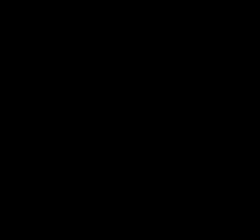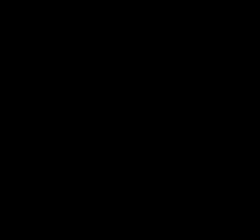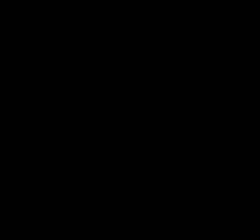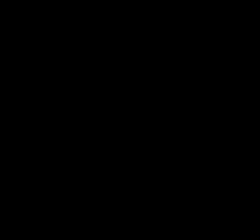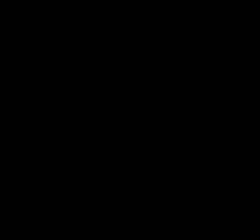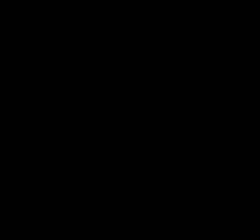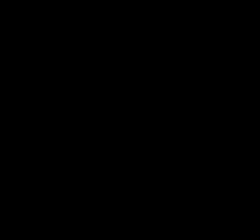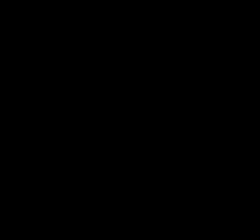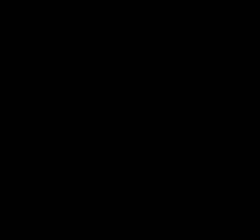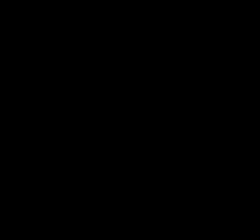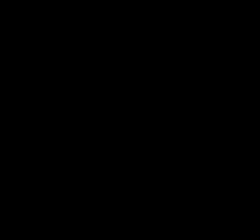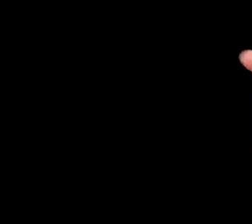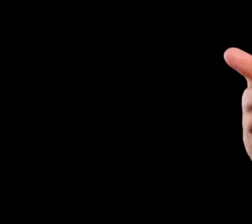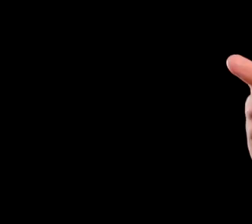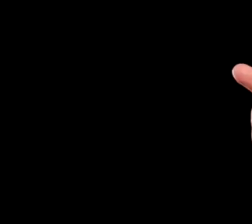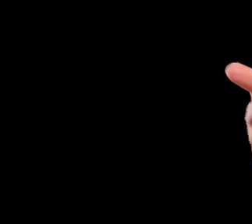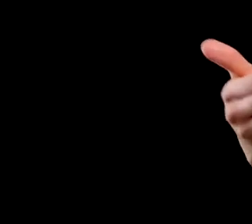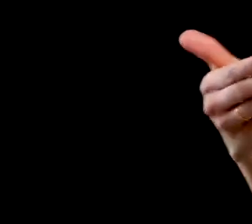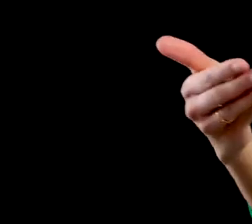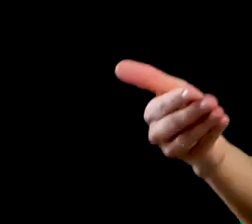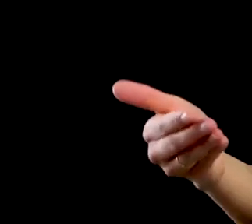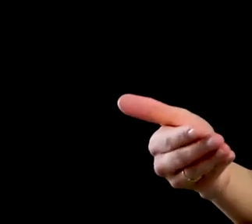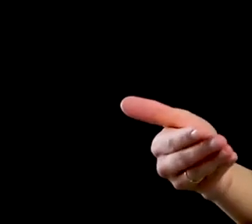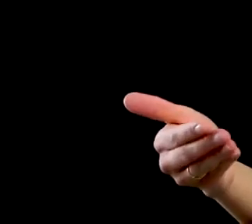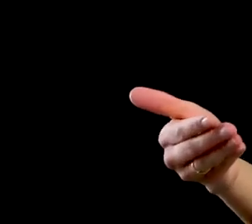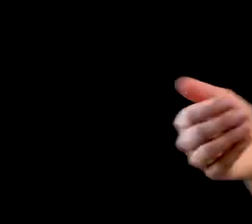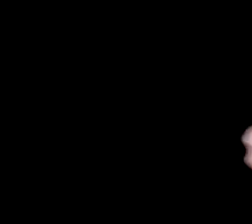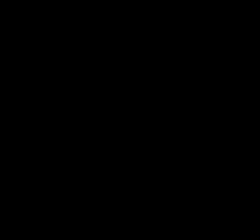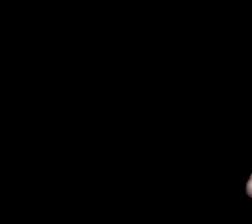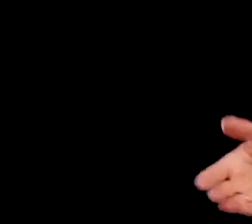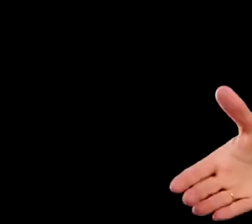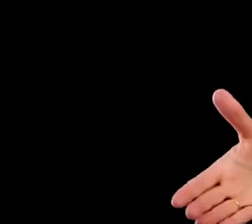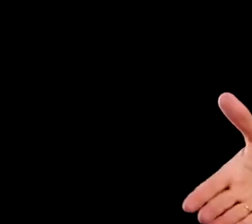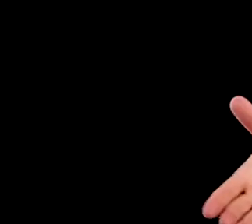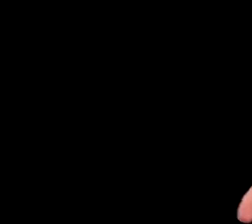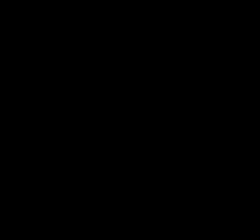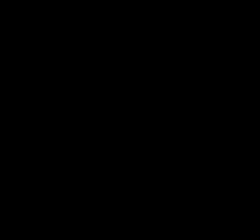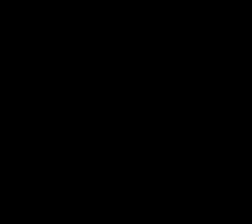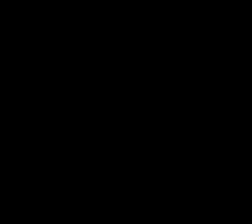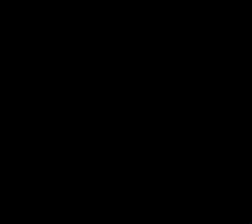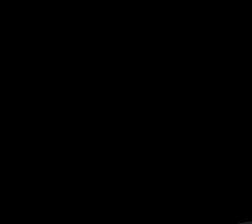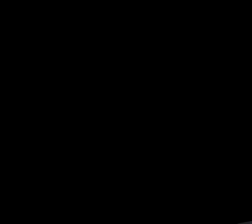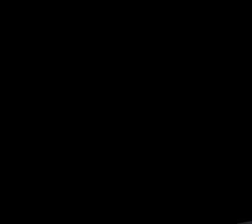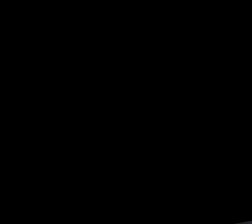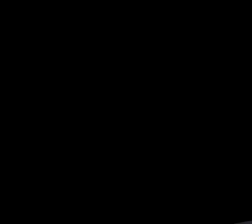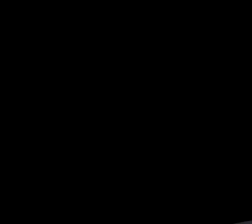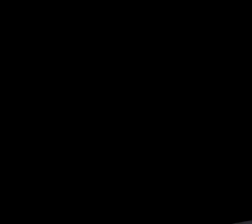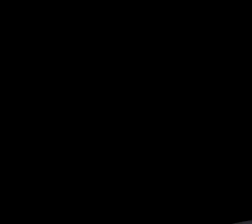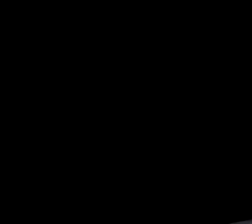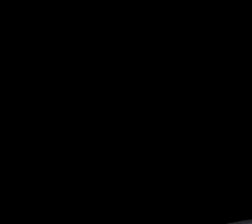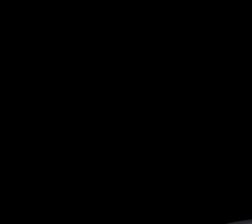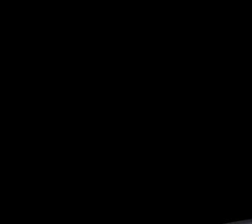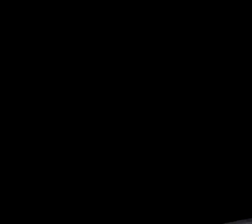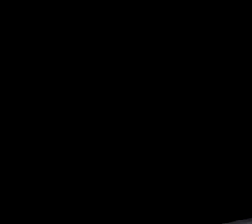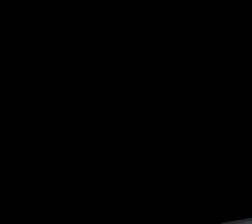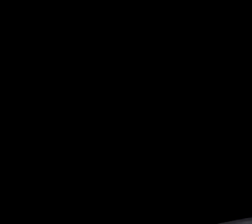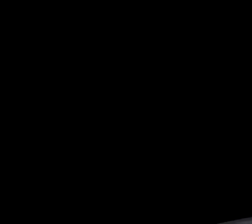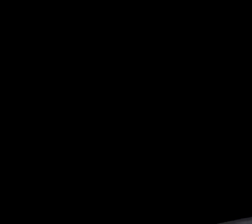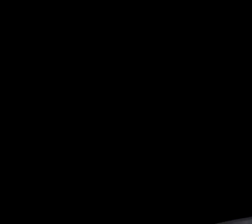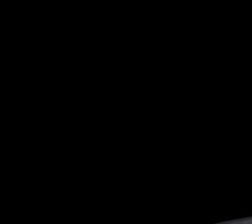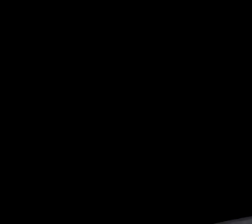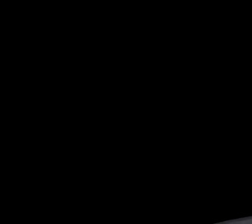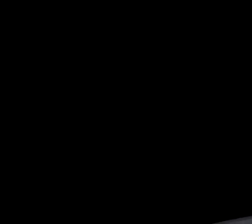amis, qui eux-mêmes l'ont répété à leurs amis. Et tous les malades ont commencé à accourir vers Jésus pour être